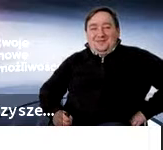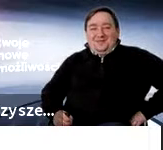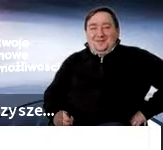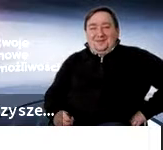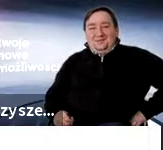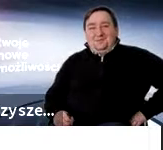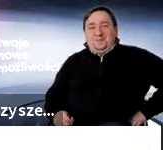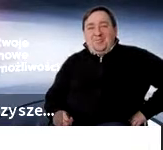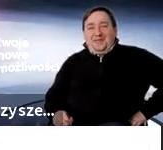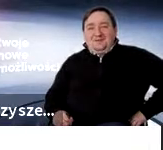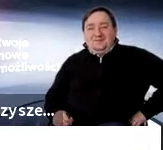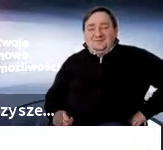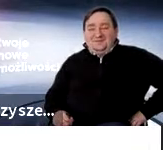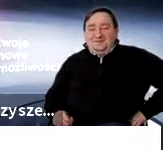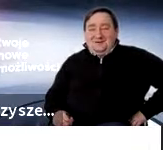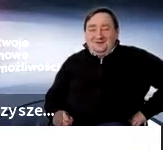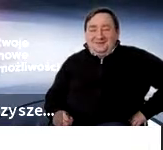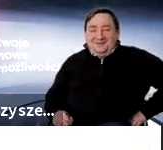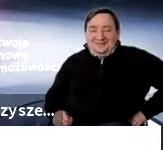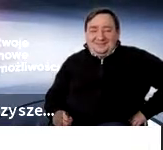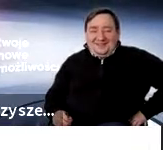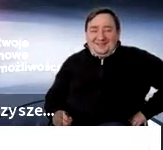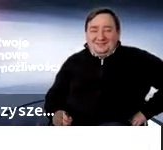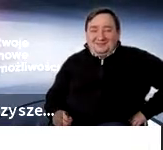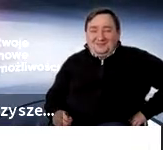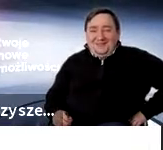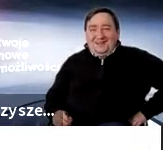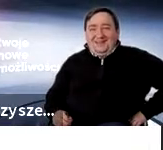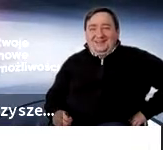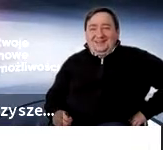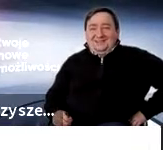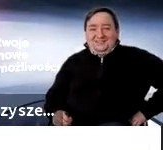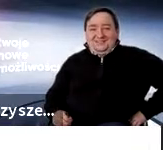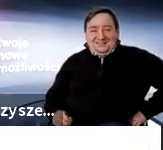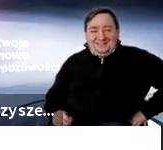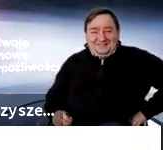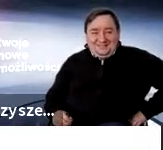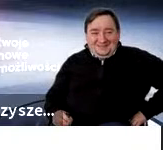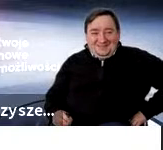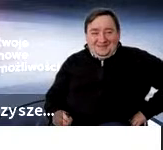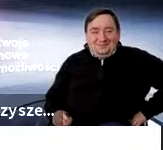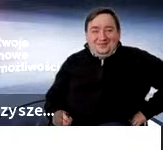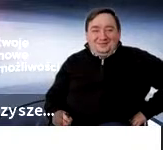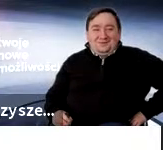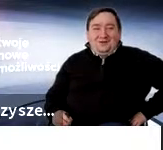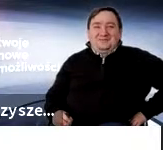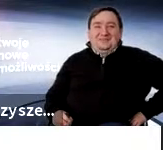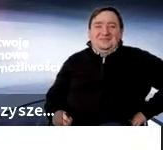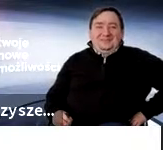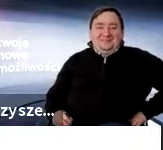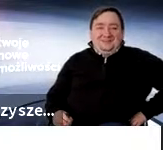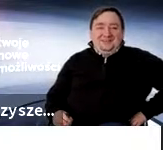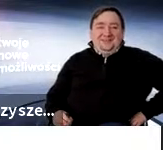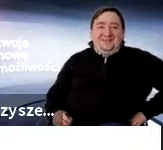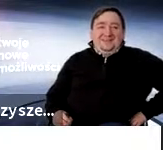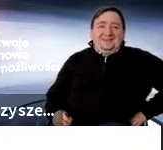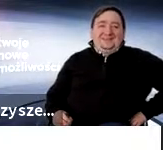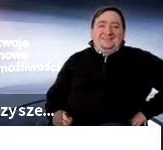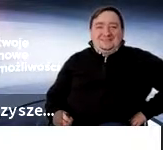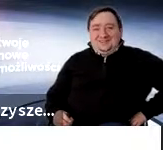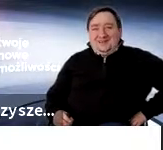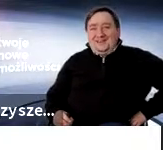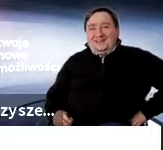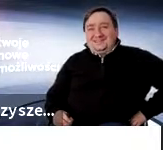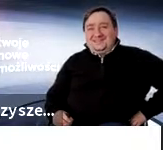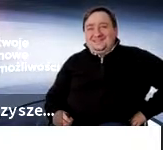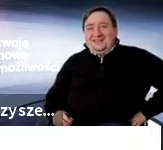ale tutaj mam didaskalia od Suflera. 45% w tej chwili to